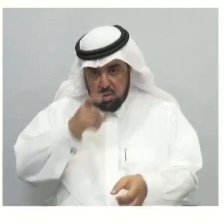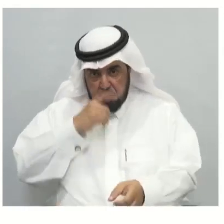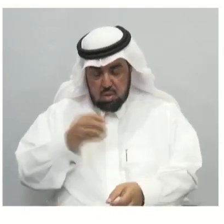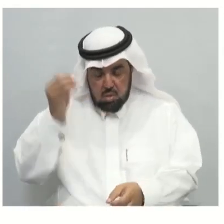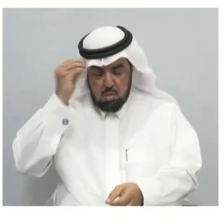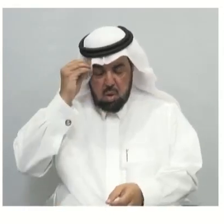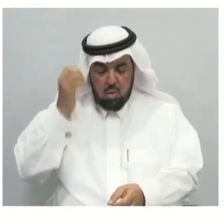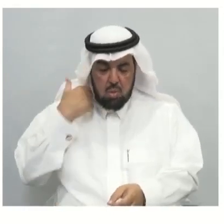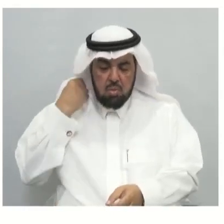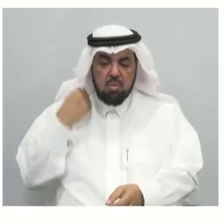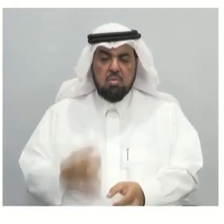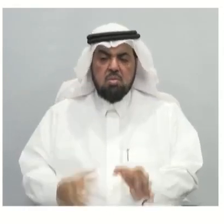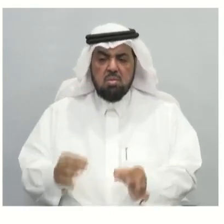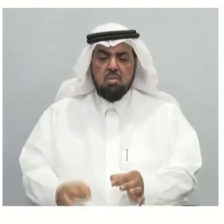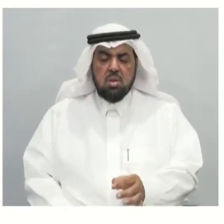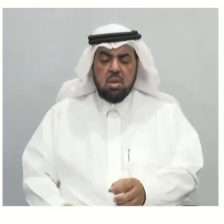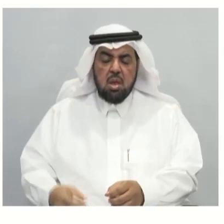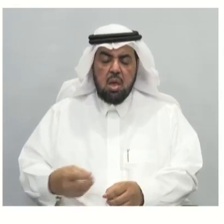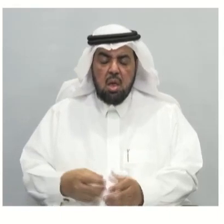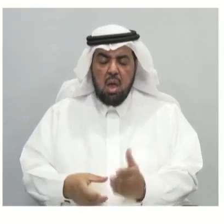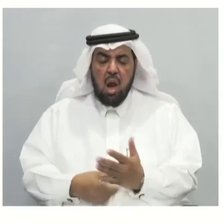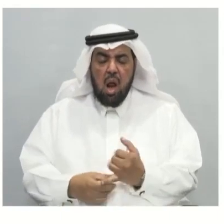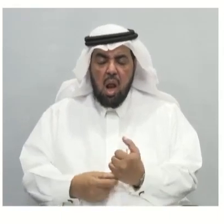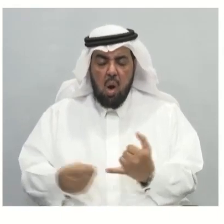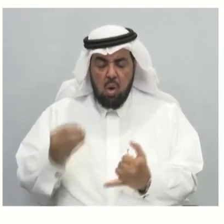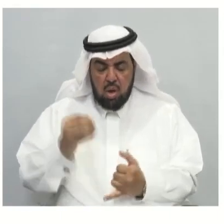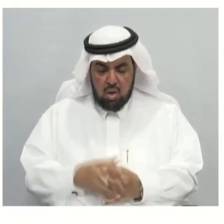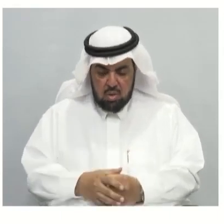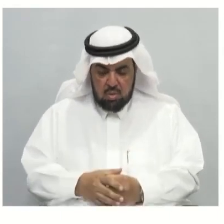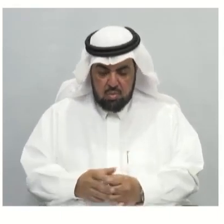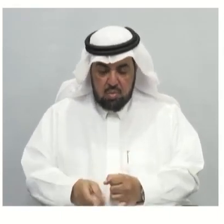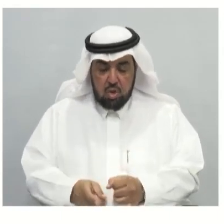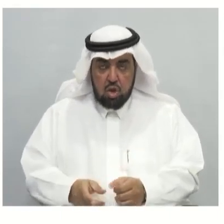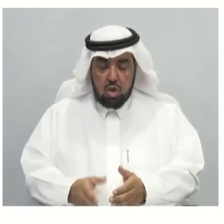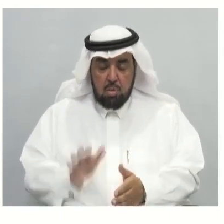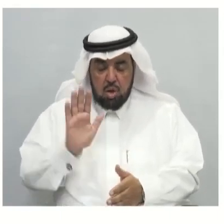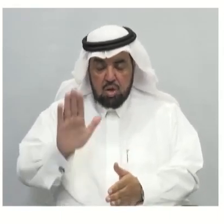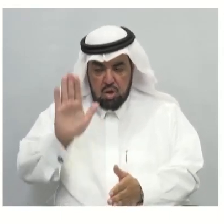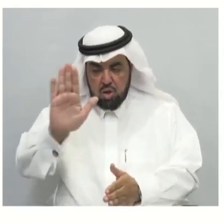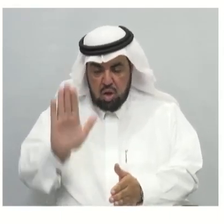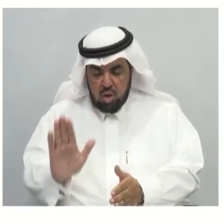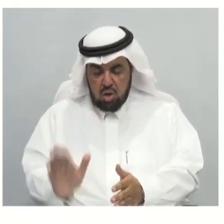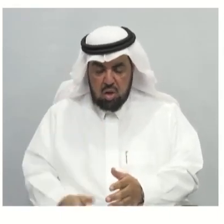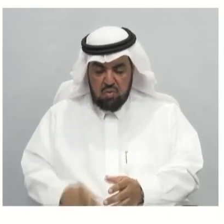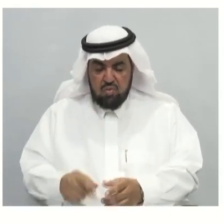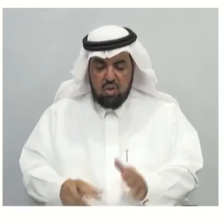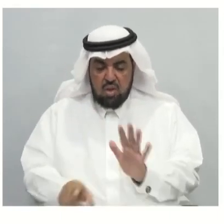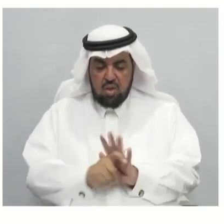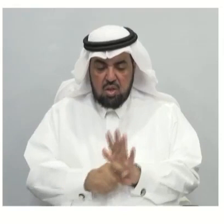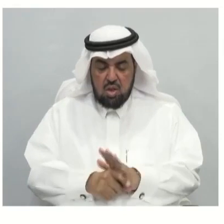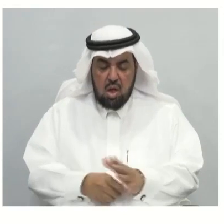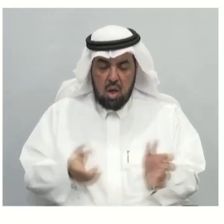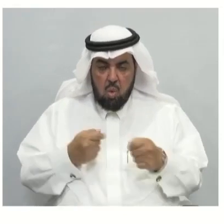معل او لترسيخ الهويه نلاحظ لدينا هنا في جميع الشرائح هنا لدينا شعار